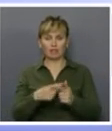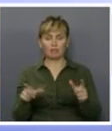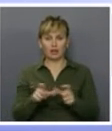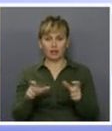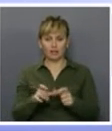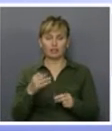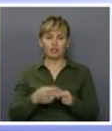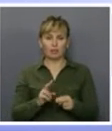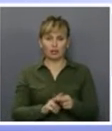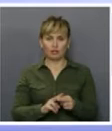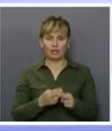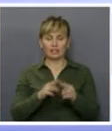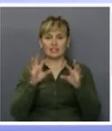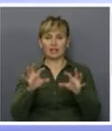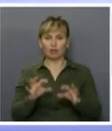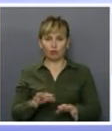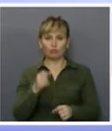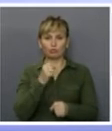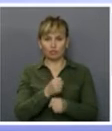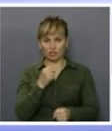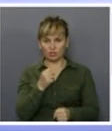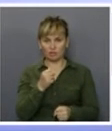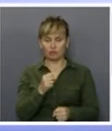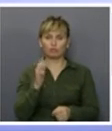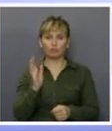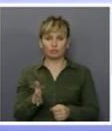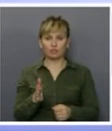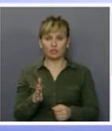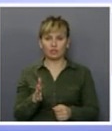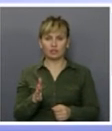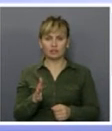Поэтому данный закон, ужесточившись, он будет